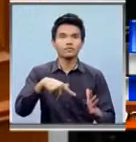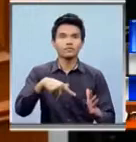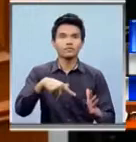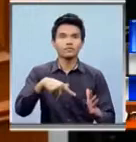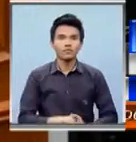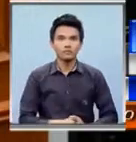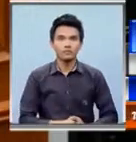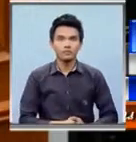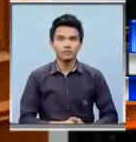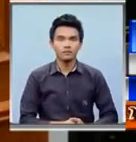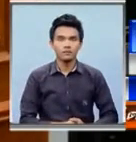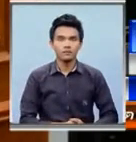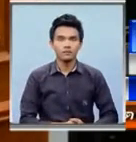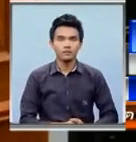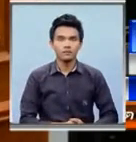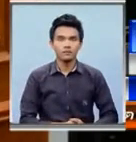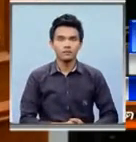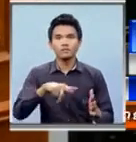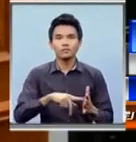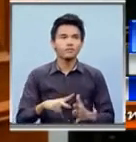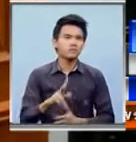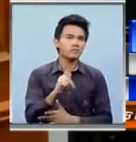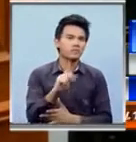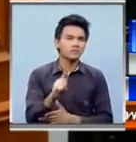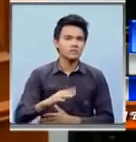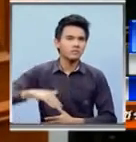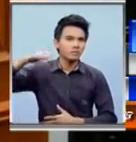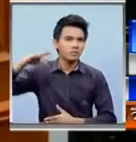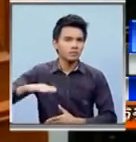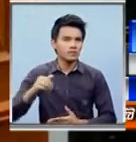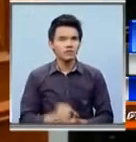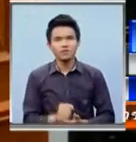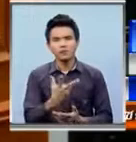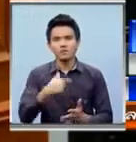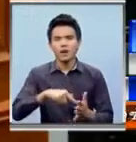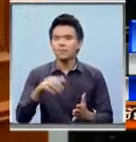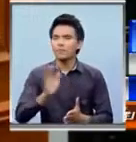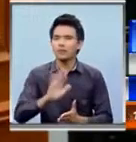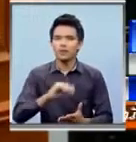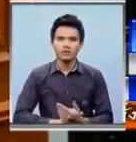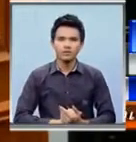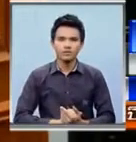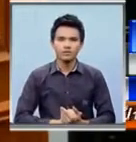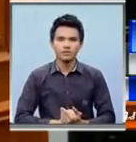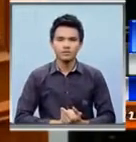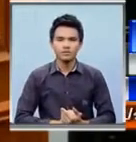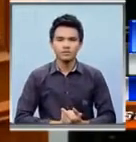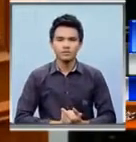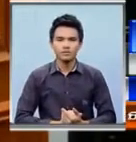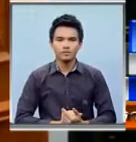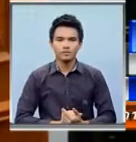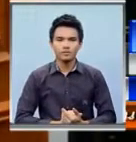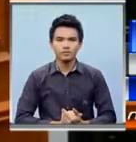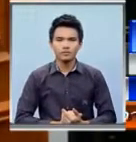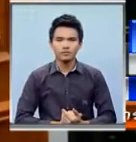ไรที่เขาเรียกอะสภาที่เขียวสภาพี่น้องสภาไม่ใช่นะครับมีใคร